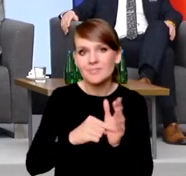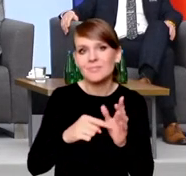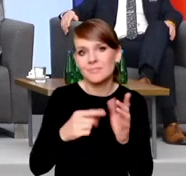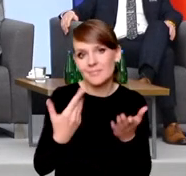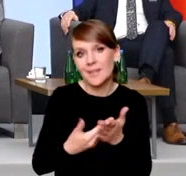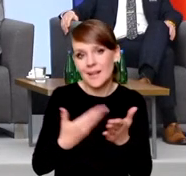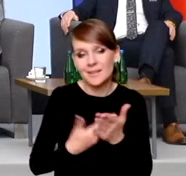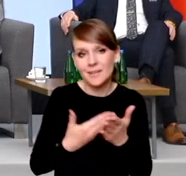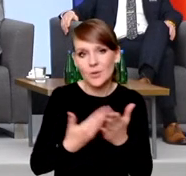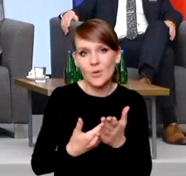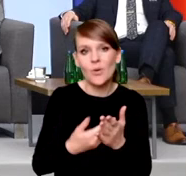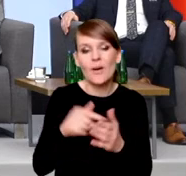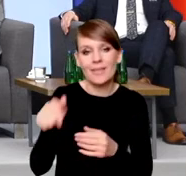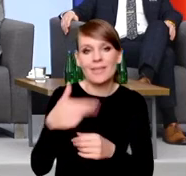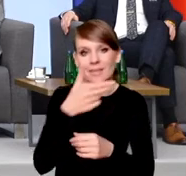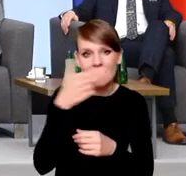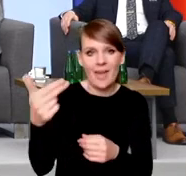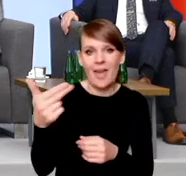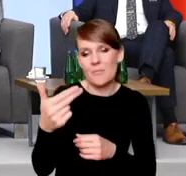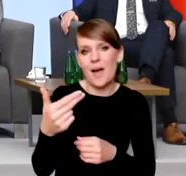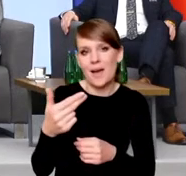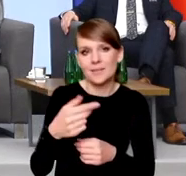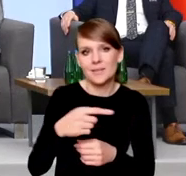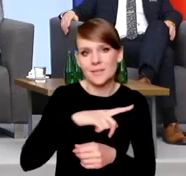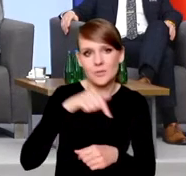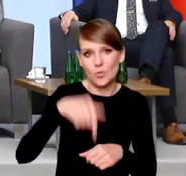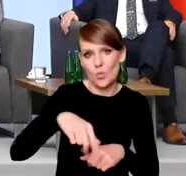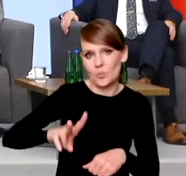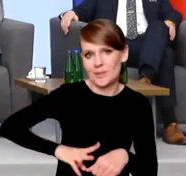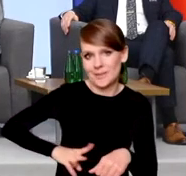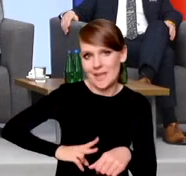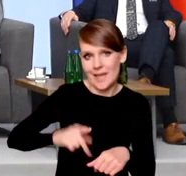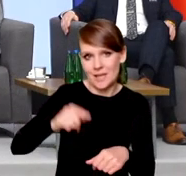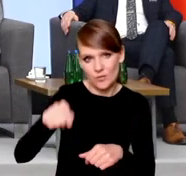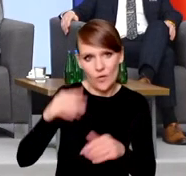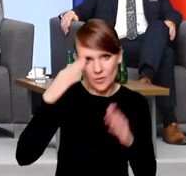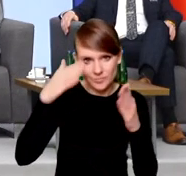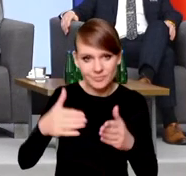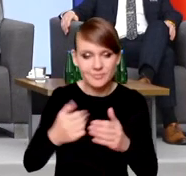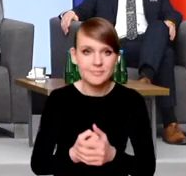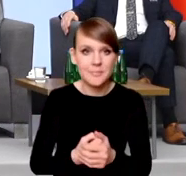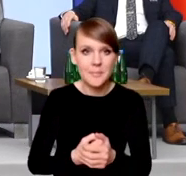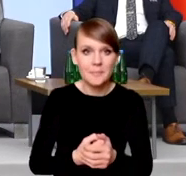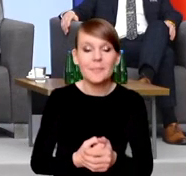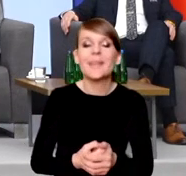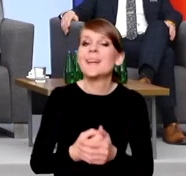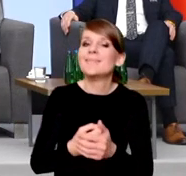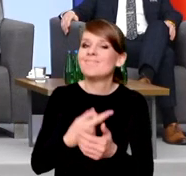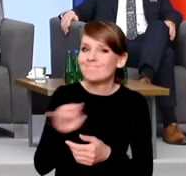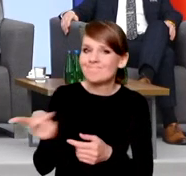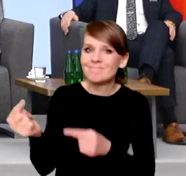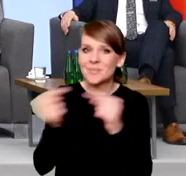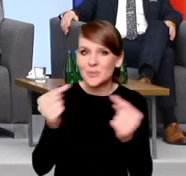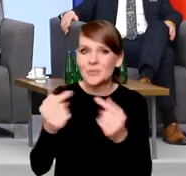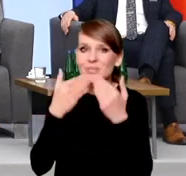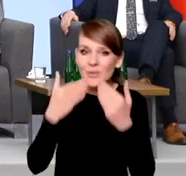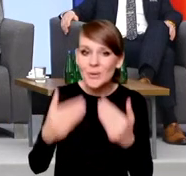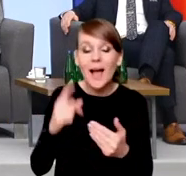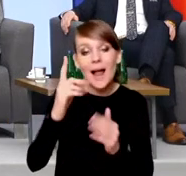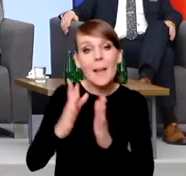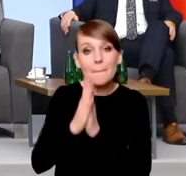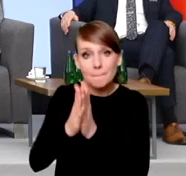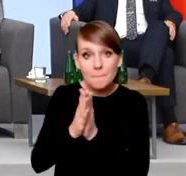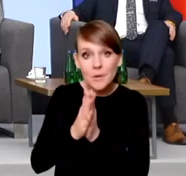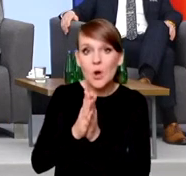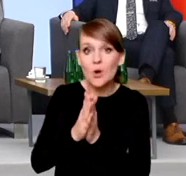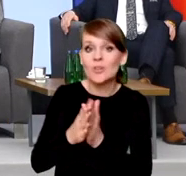też ta tematyka jest obecna w naszym ministerstwie. Proszę Państwa, teraz my Państwu dziękujemy, ale jednocześnie prosimy, aby Państwo